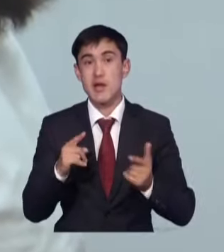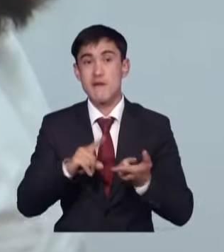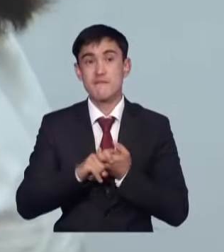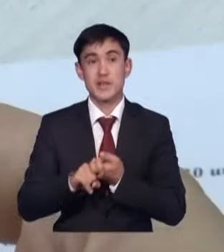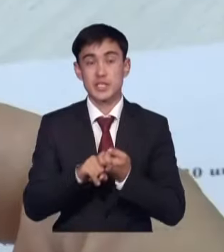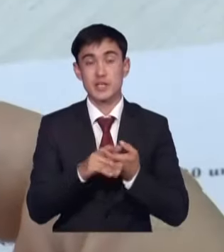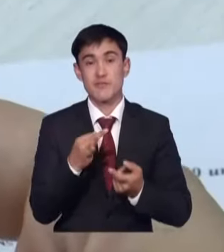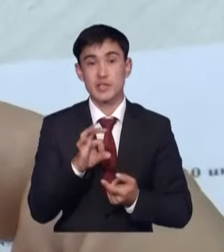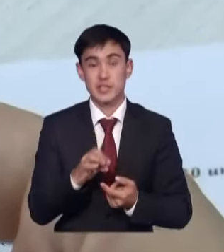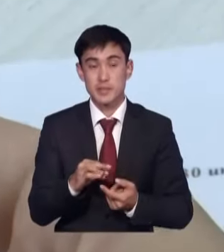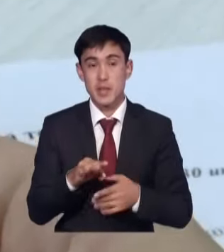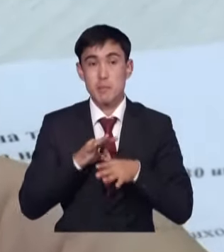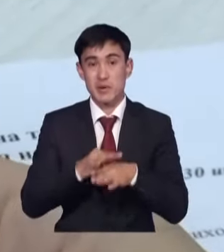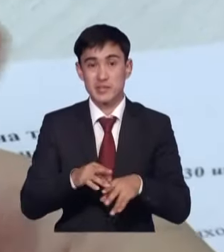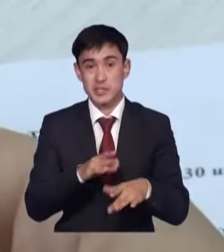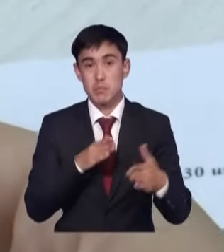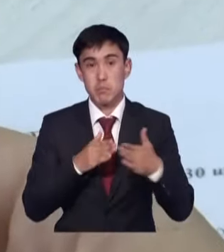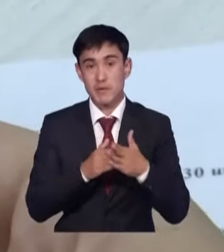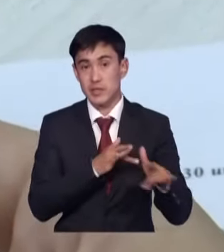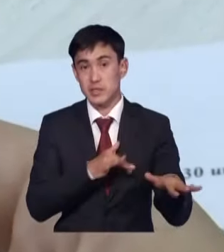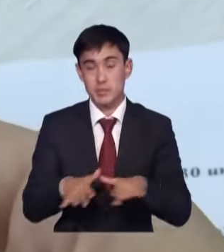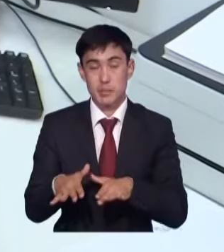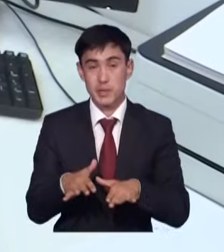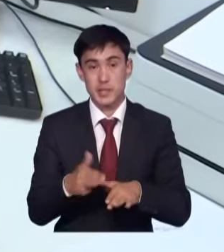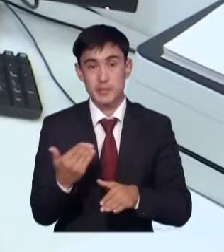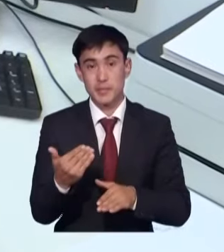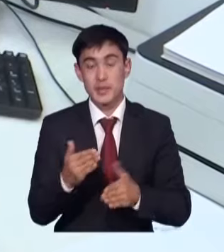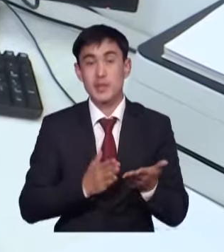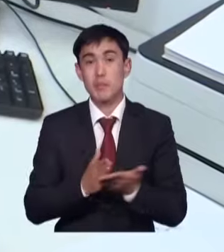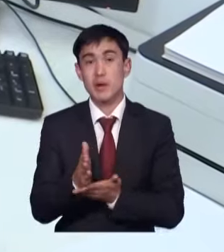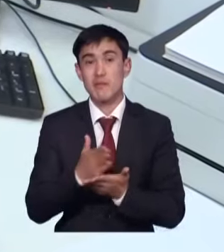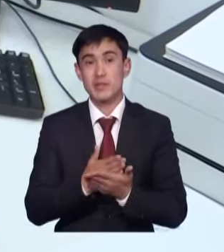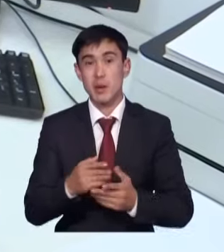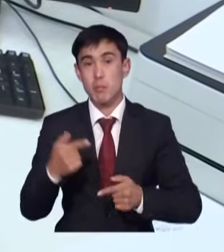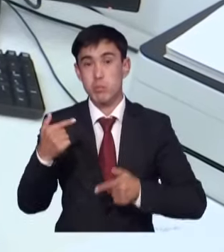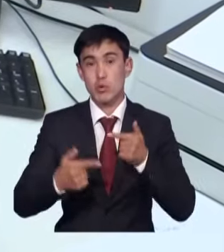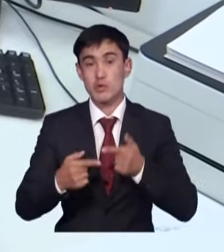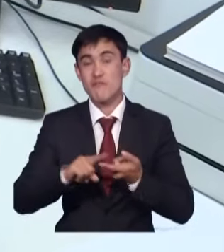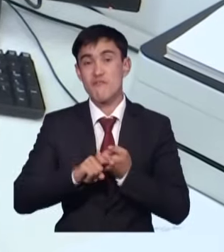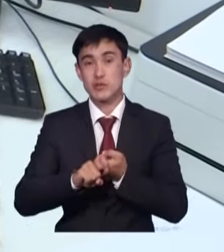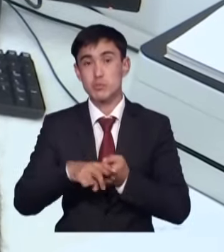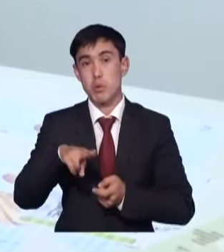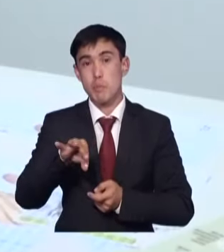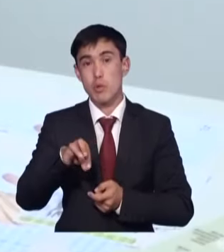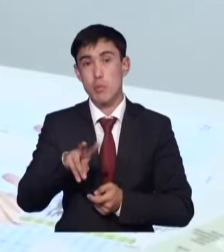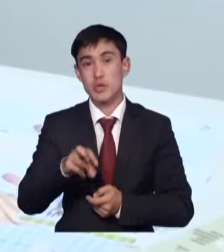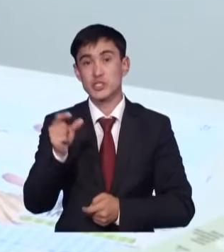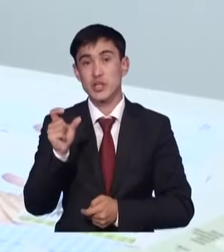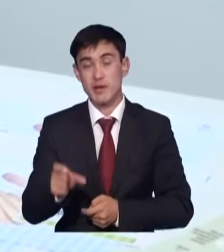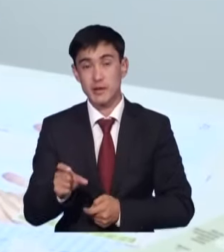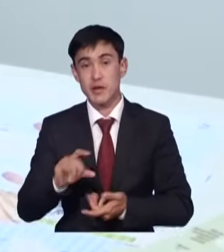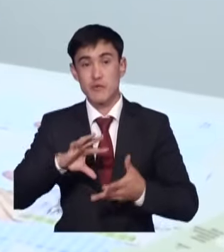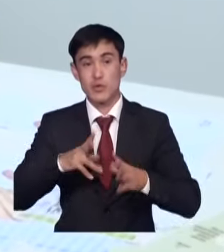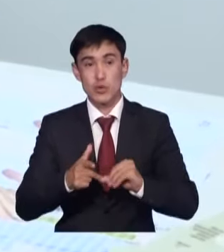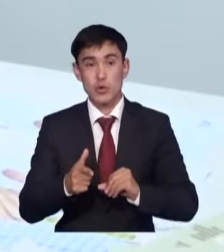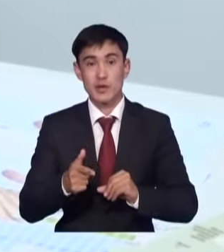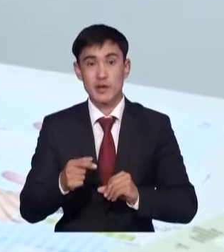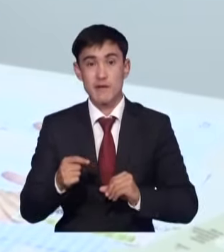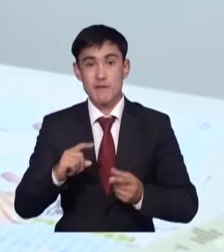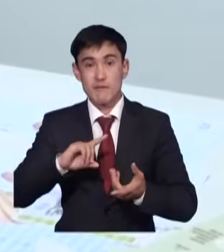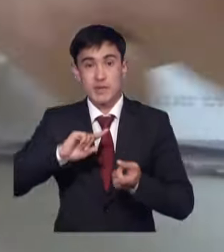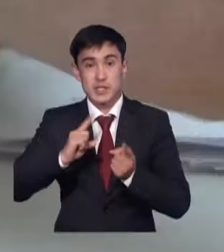ВИЧ-инфекции, а также провести ряд профилактических мероприятий, направленных на борьбу с вирусом папилломы человека, в итоге вызывающего